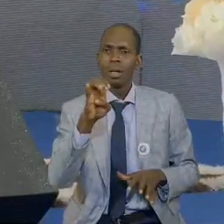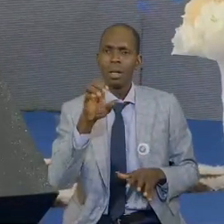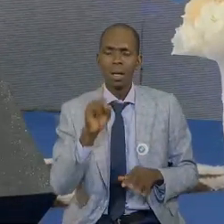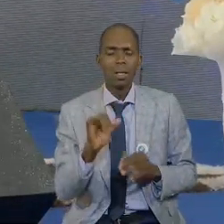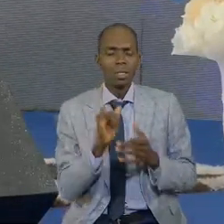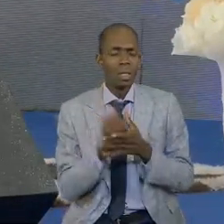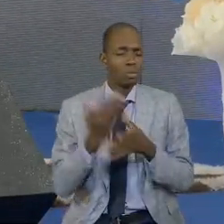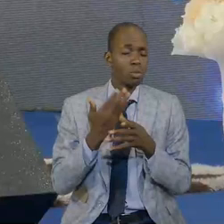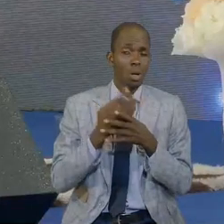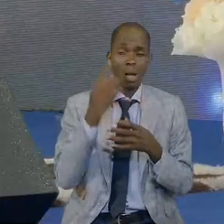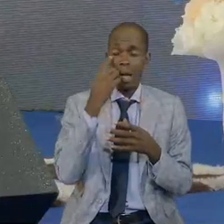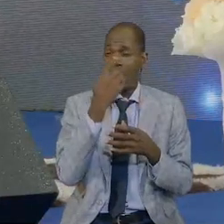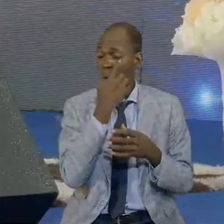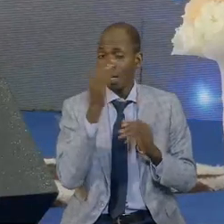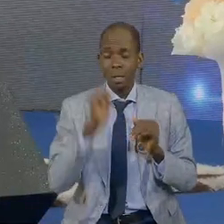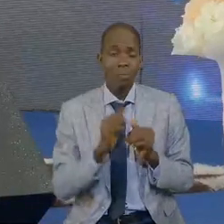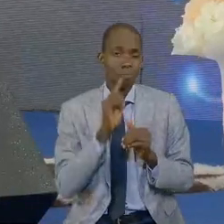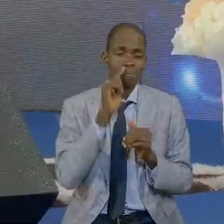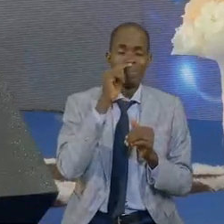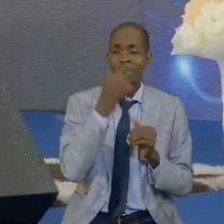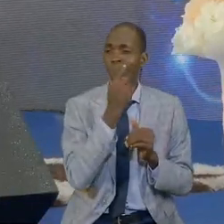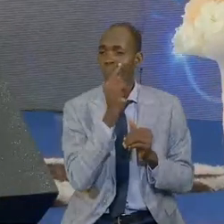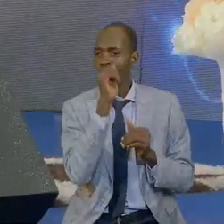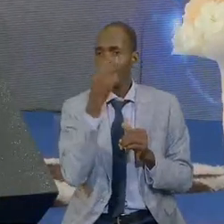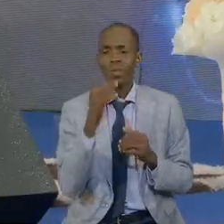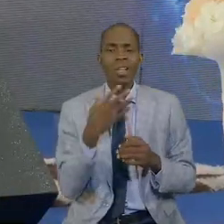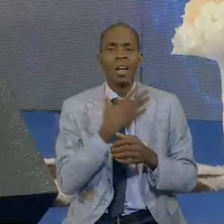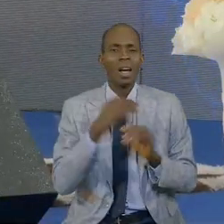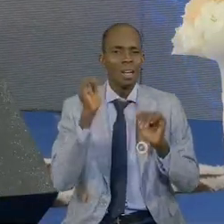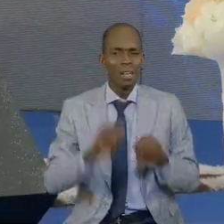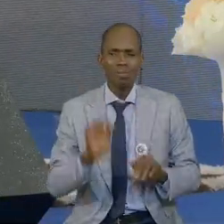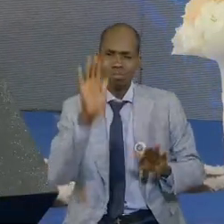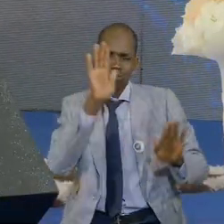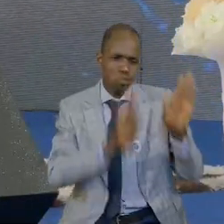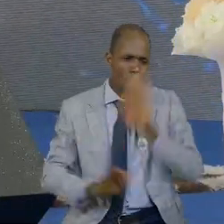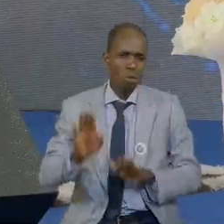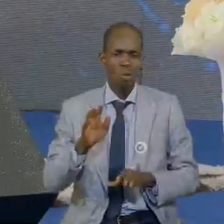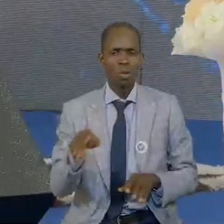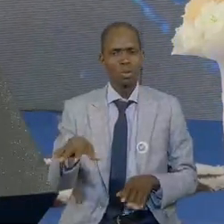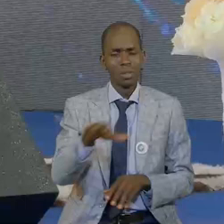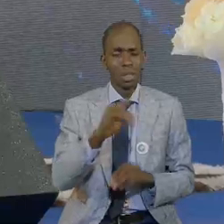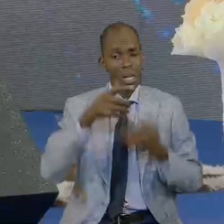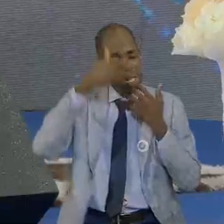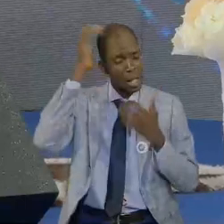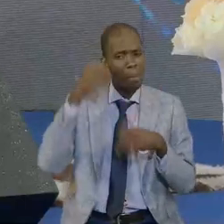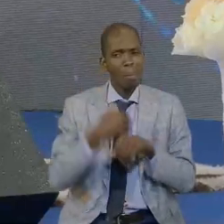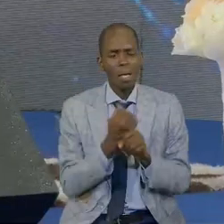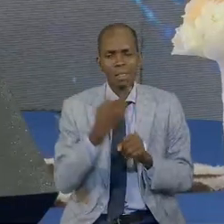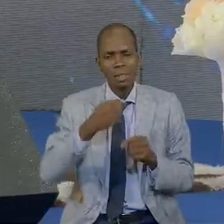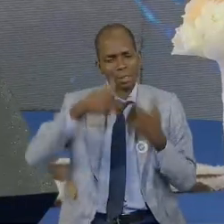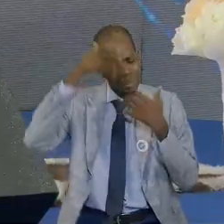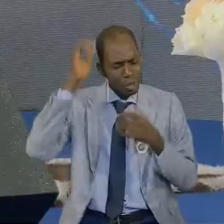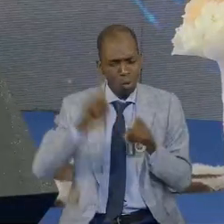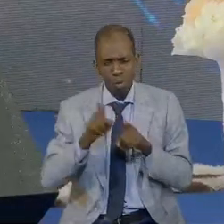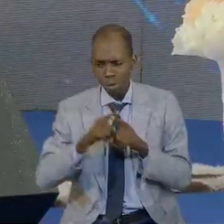can get into their ear, and that can trouble them and make them feel confused. All those